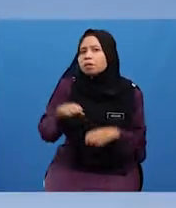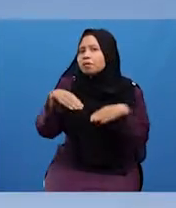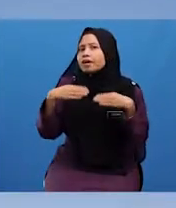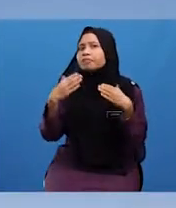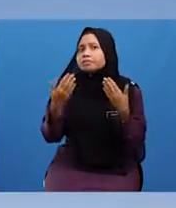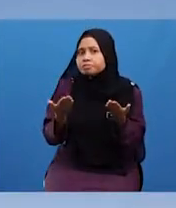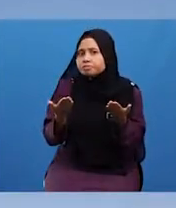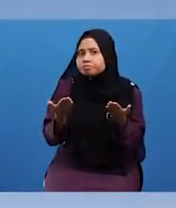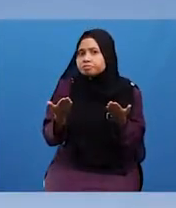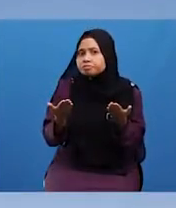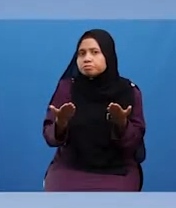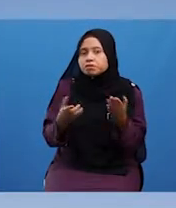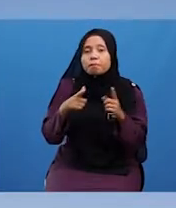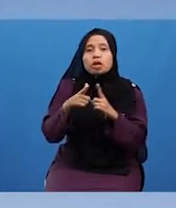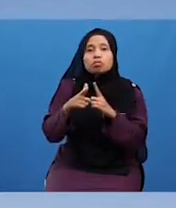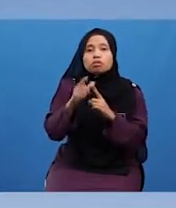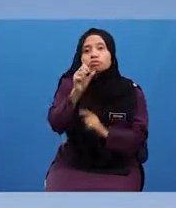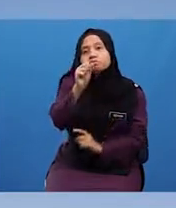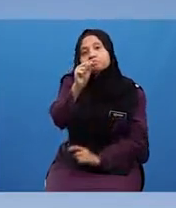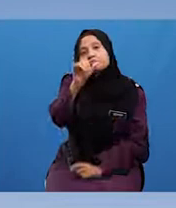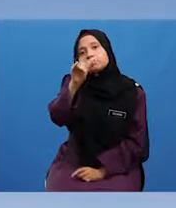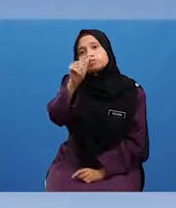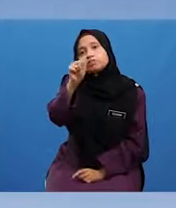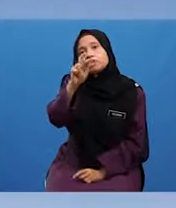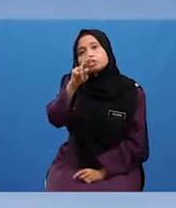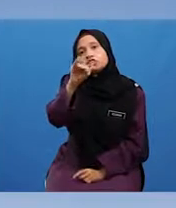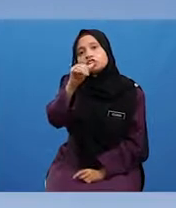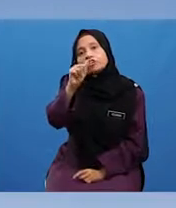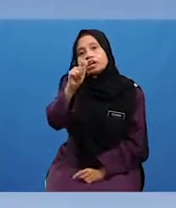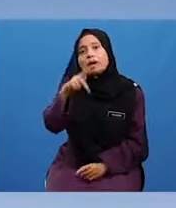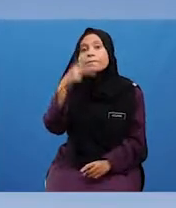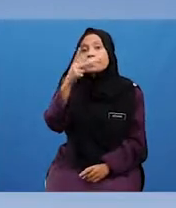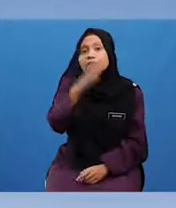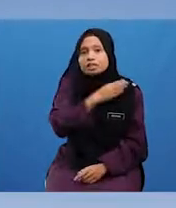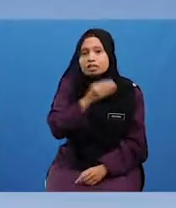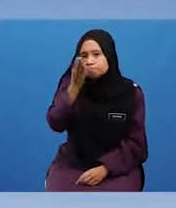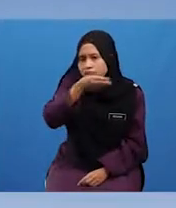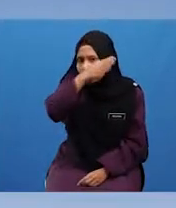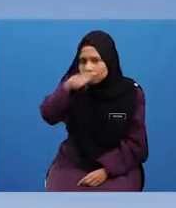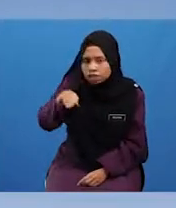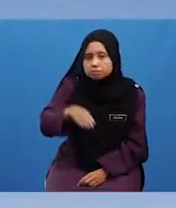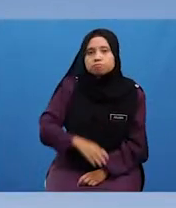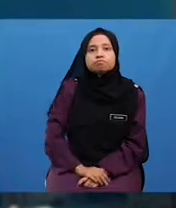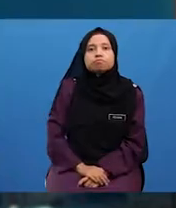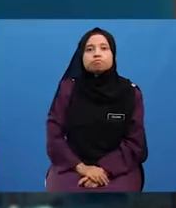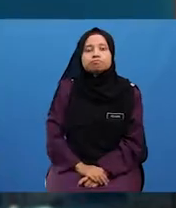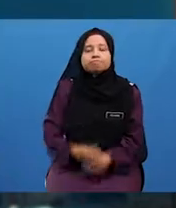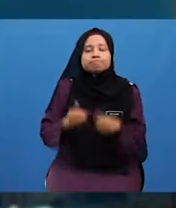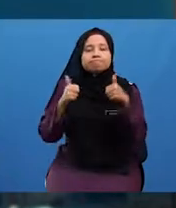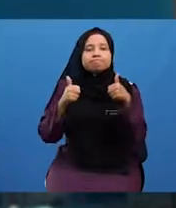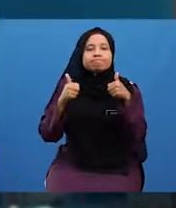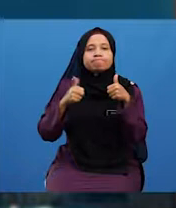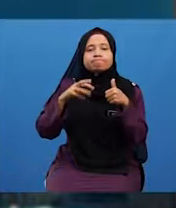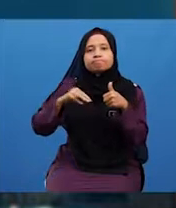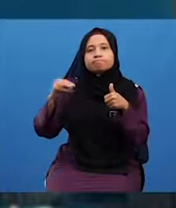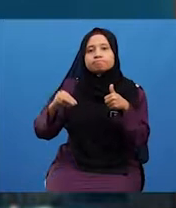Bagaimana? Melalui syariat, perintah dan larangan. Hebat